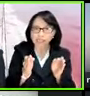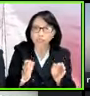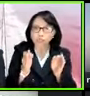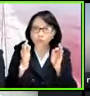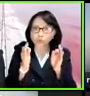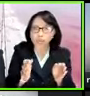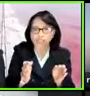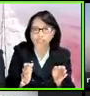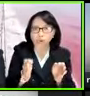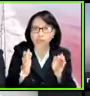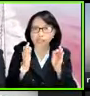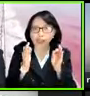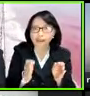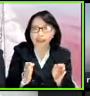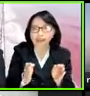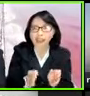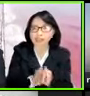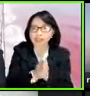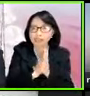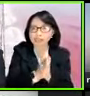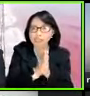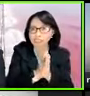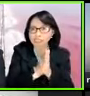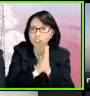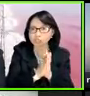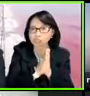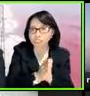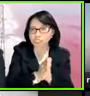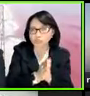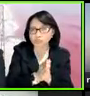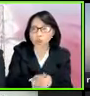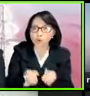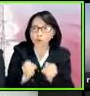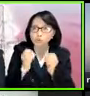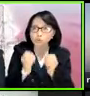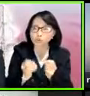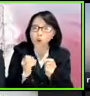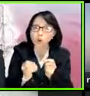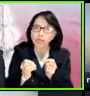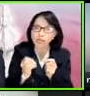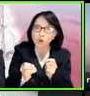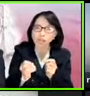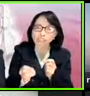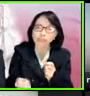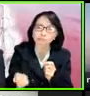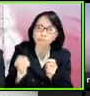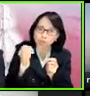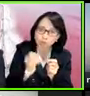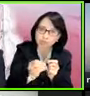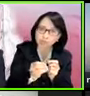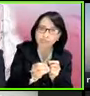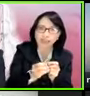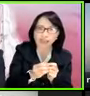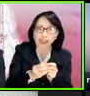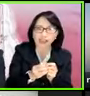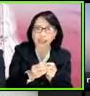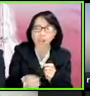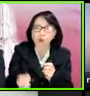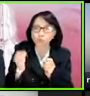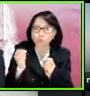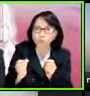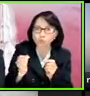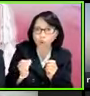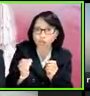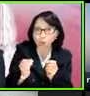dipercayakan tugas oleh Allah karena Kristus Yesus untuk orang-orang belum mengenal